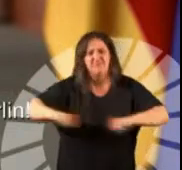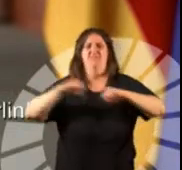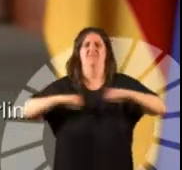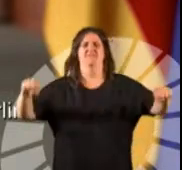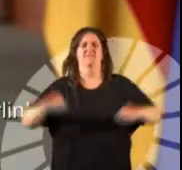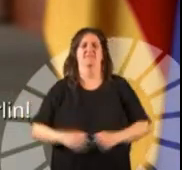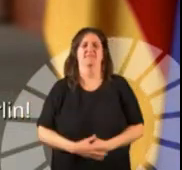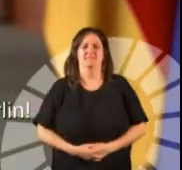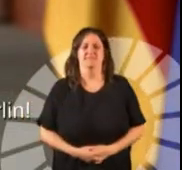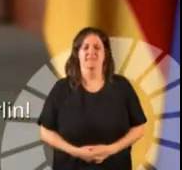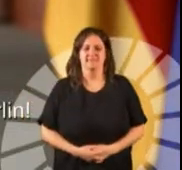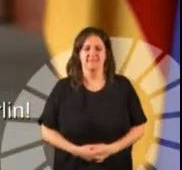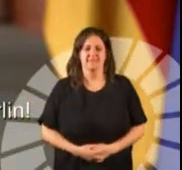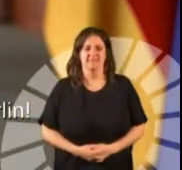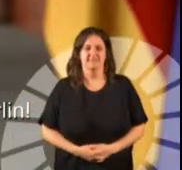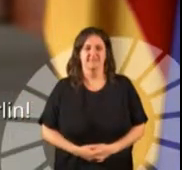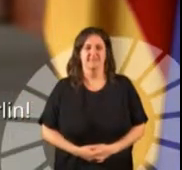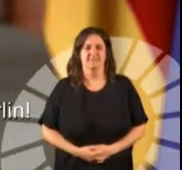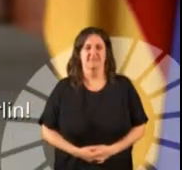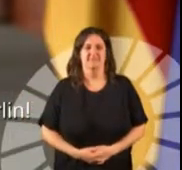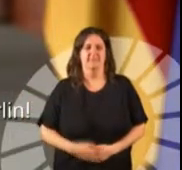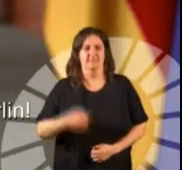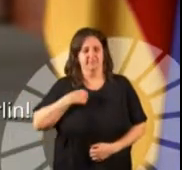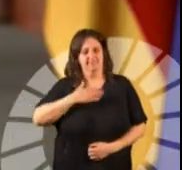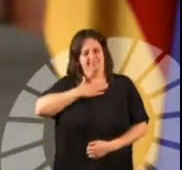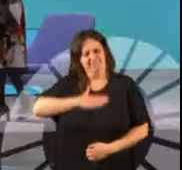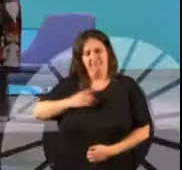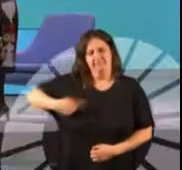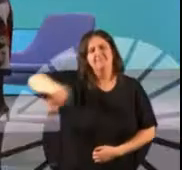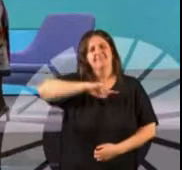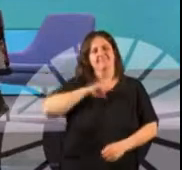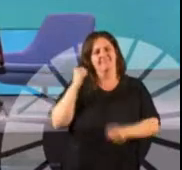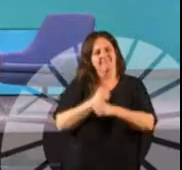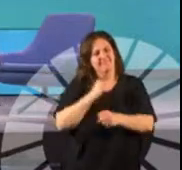diesem Sinne viel Erfolg und herzliche Grüße aus Berlin.